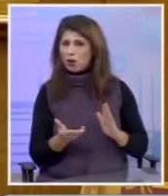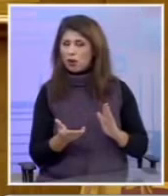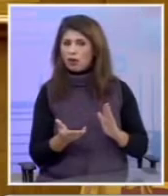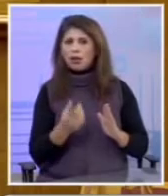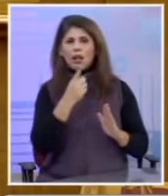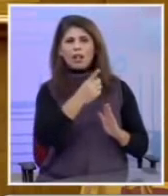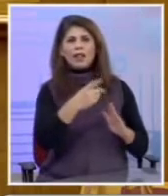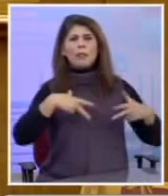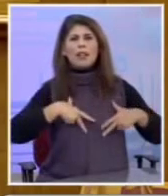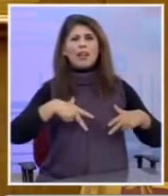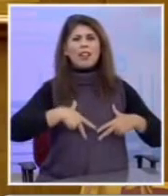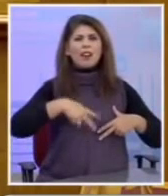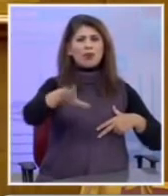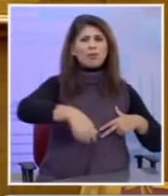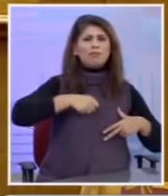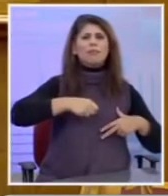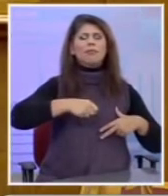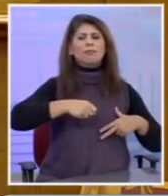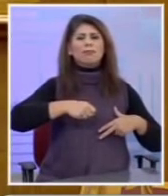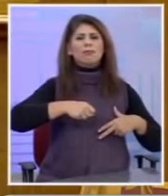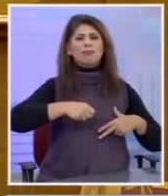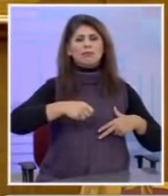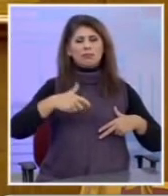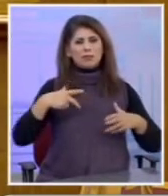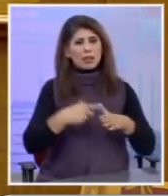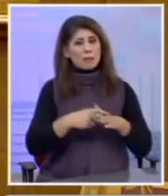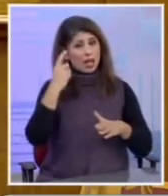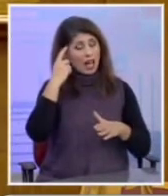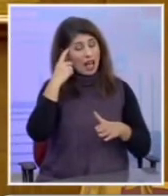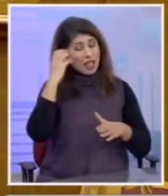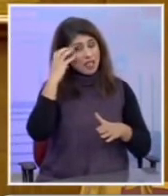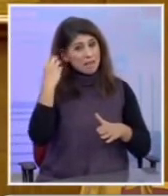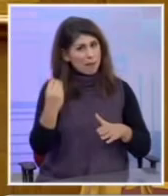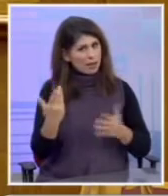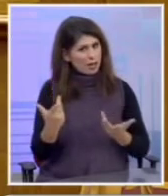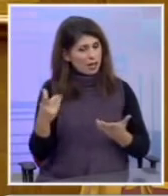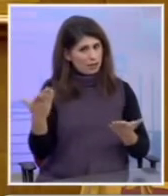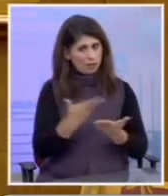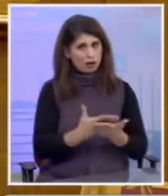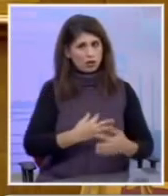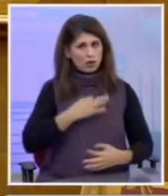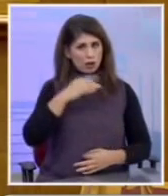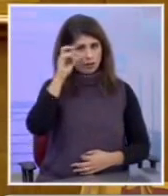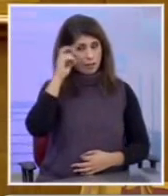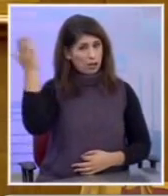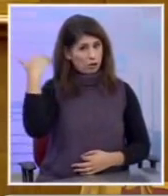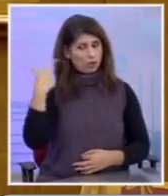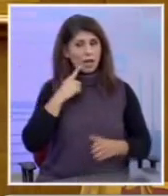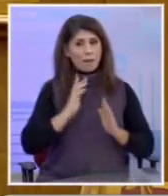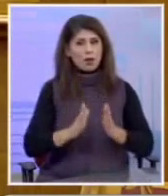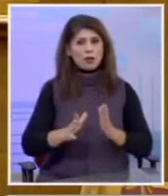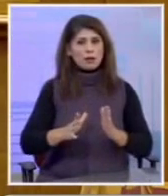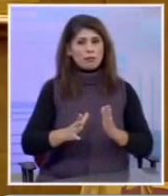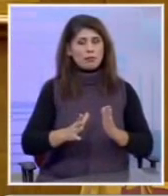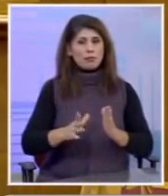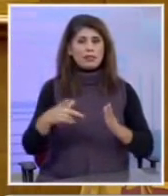Εκεί είχαμε κρατικοποίηση τραπεζών, κύριε Μπακογιάννη. Δεν ενθυμούμε καλά. Είχατε προτείνει τότε στον κύριο Σαμαρά να προχωρήσει